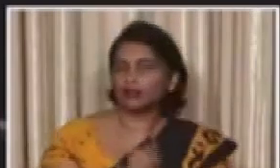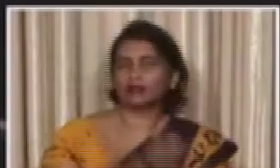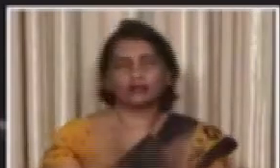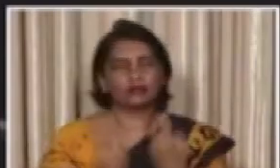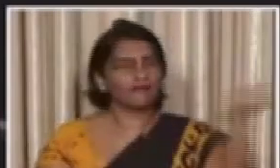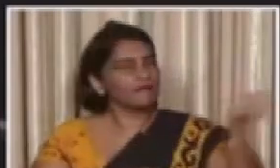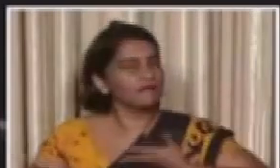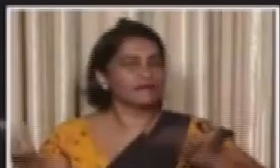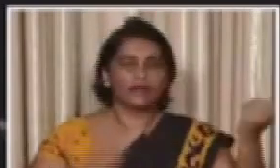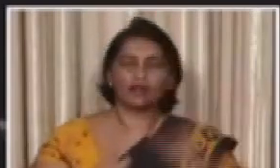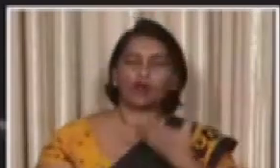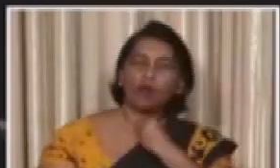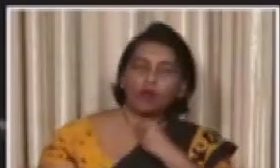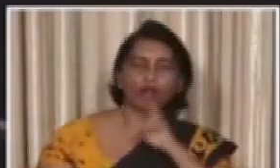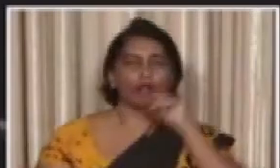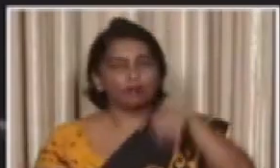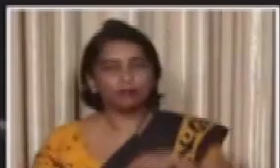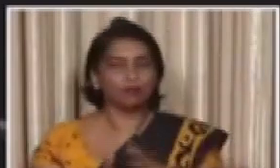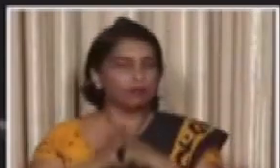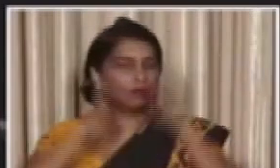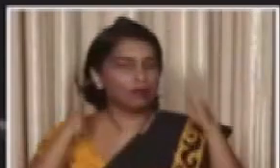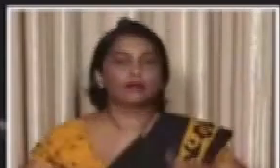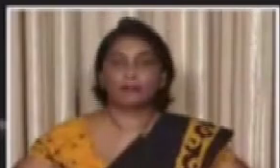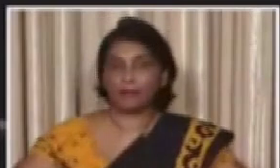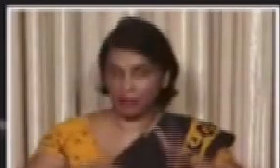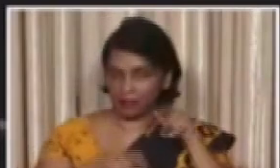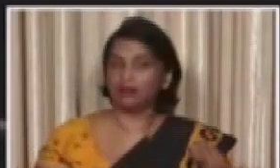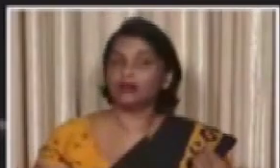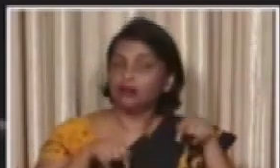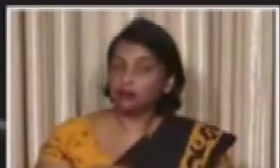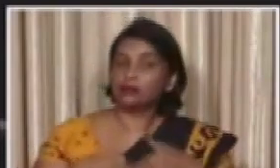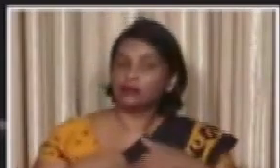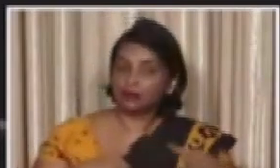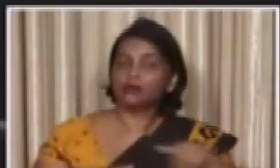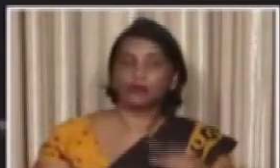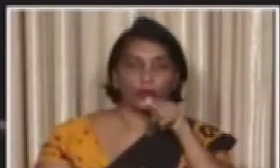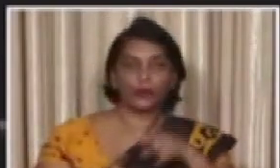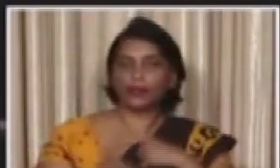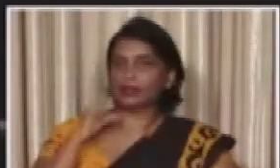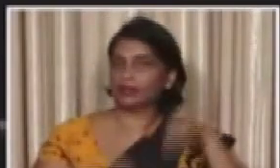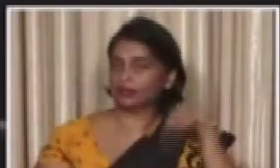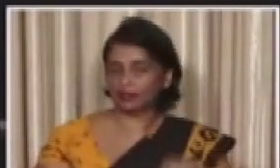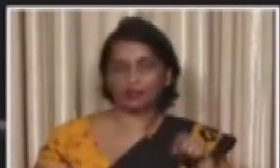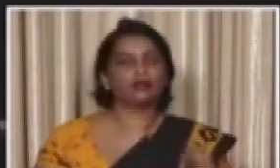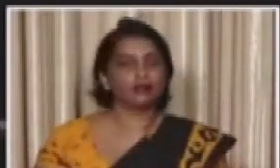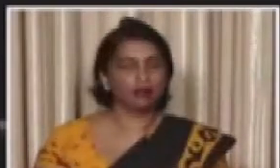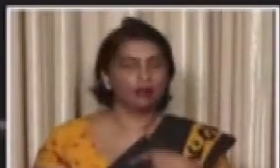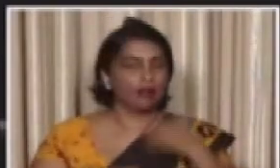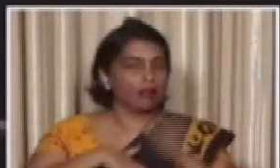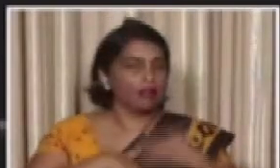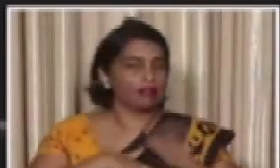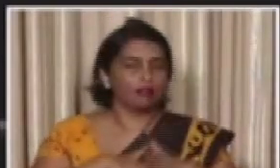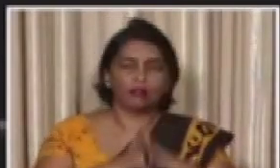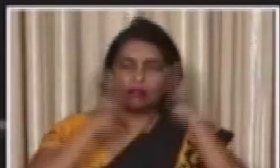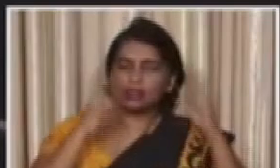නින්දා පහස බොරු අලවල් පිරිච්ච කටුක මාවතක් දිගේ මෙතෙක් මේ රටේ කිසිම දේශපාලඥයෙකු මූණ නොදුන්